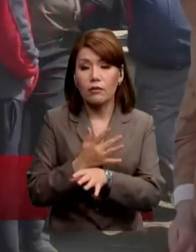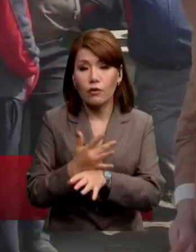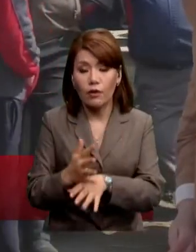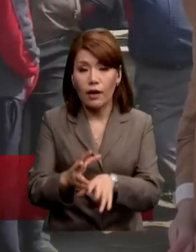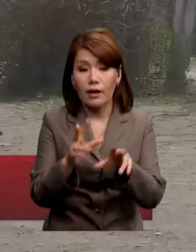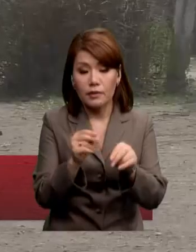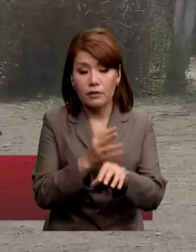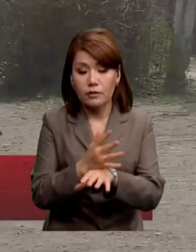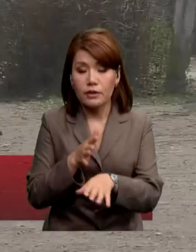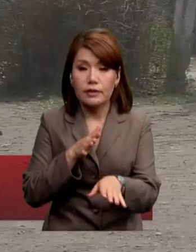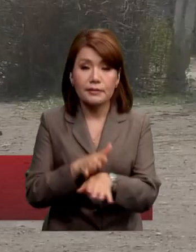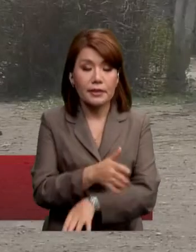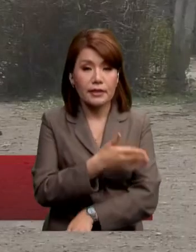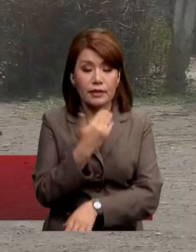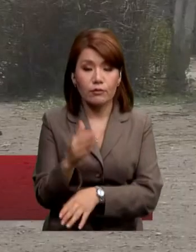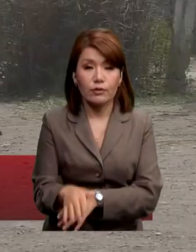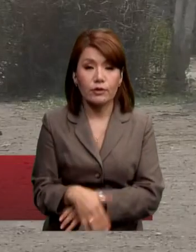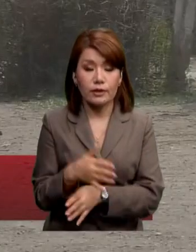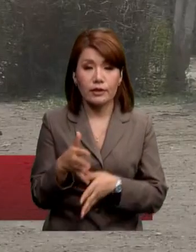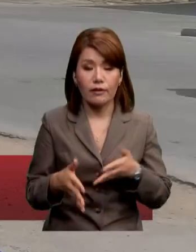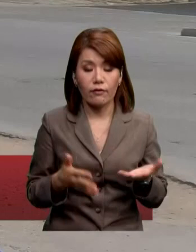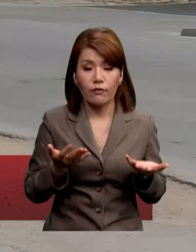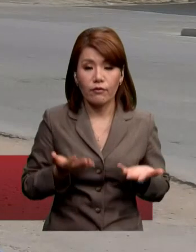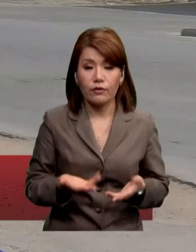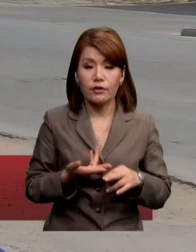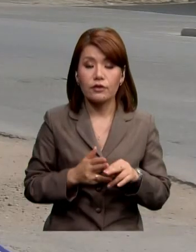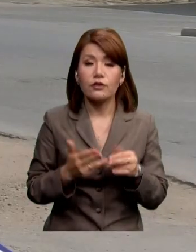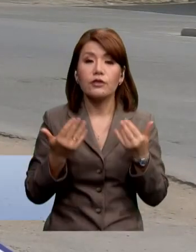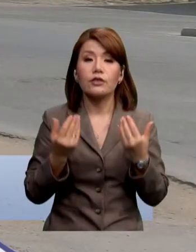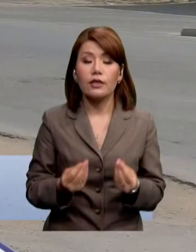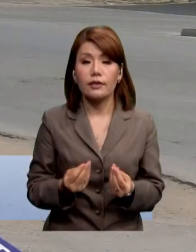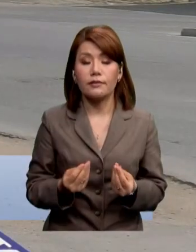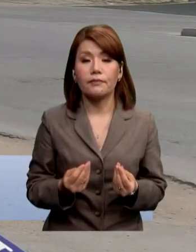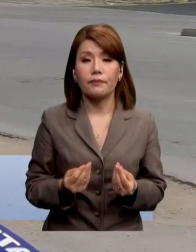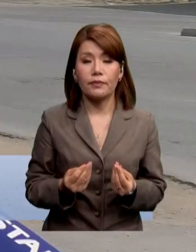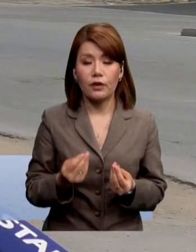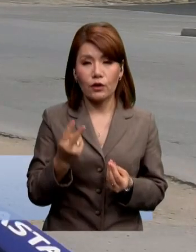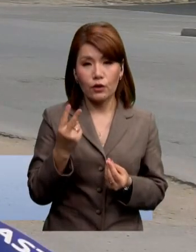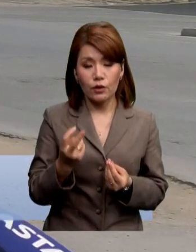береді. Бірақ әлі күнге орындалған емес. Бүгінгі күні айтатын болсақ,